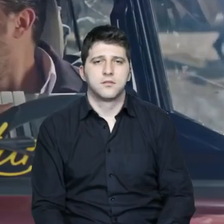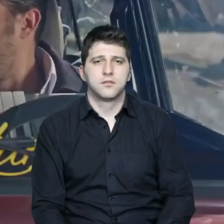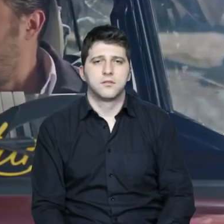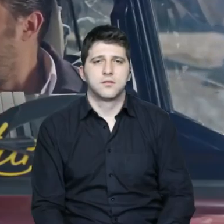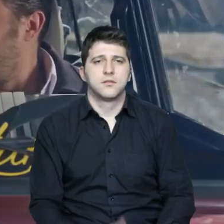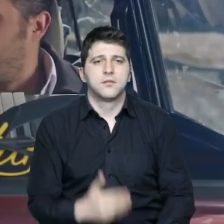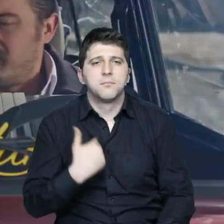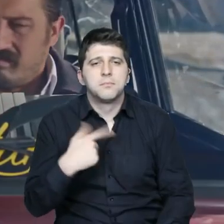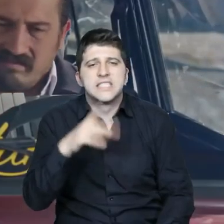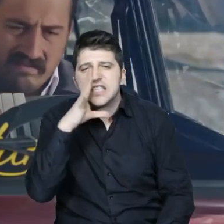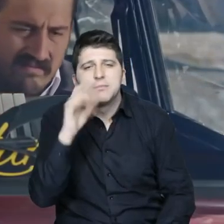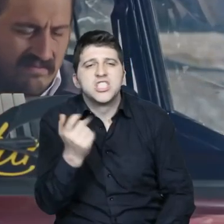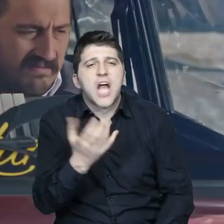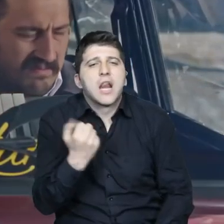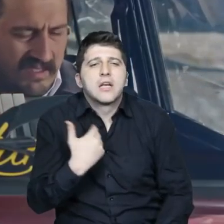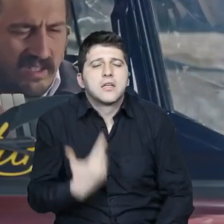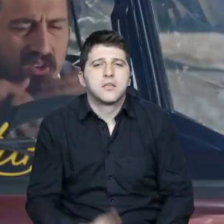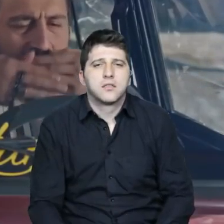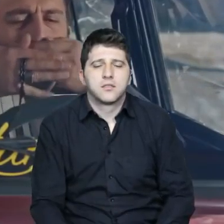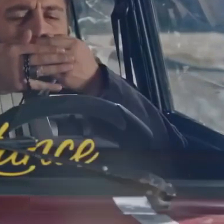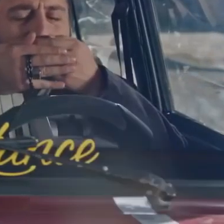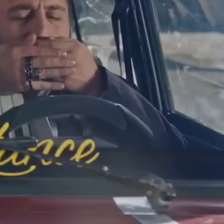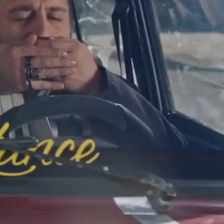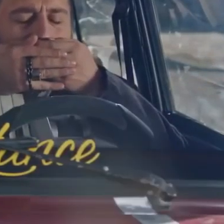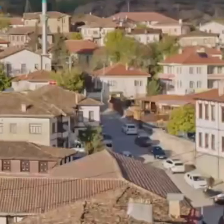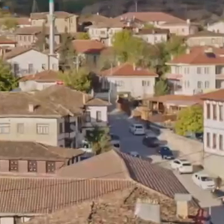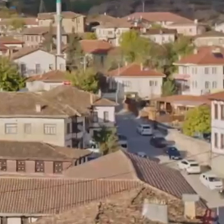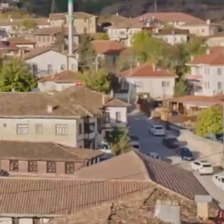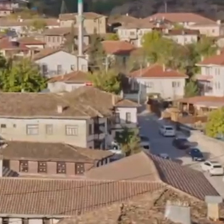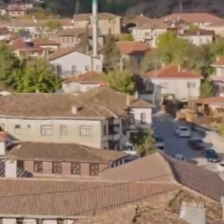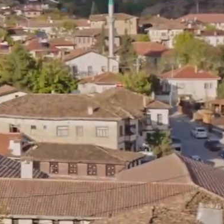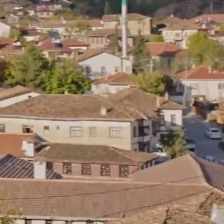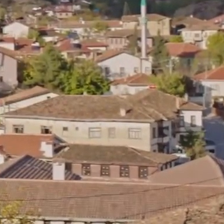Bizi kim işe alır lan? Nefesiyle ellerini ısıtıyor Orgu kucağında.